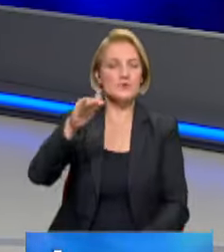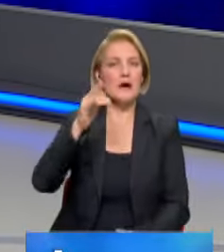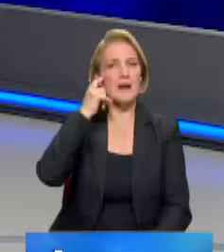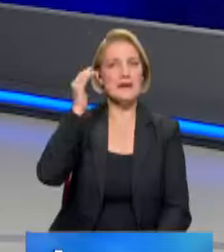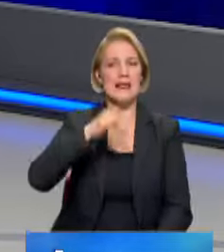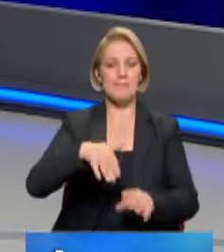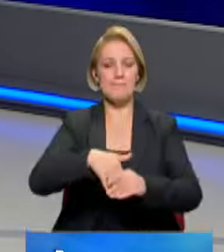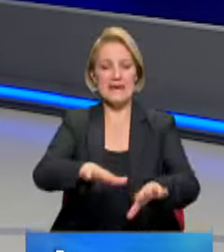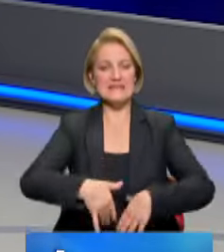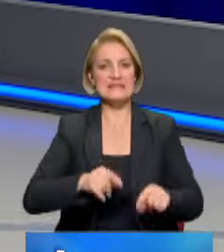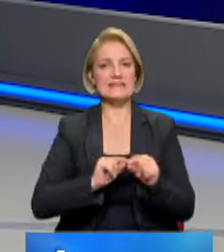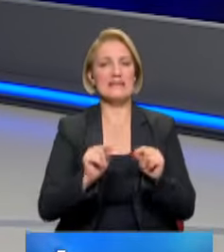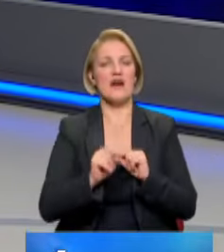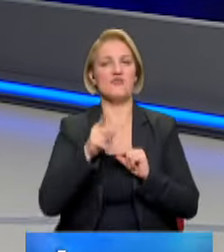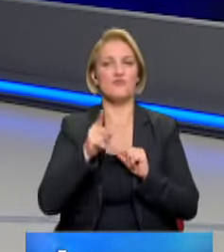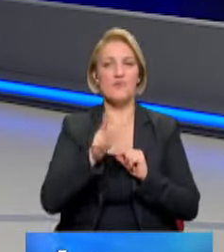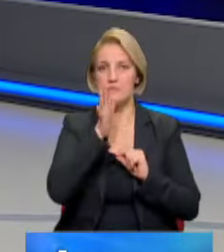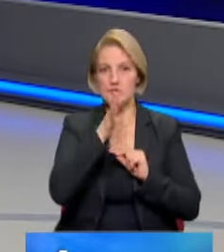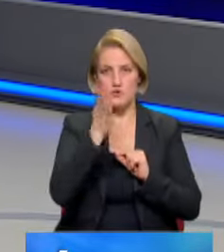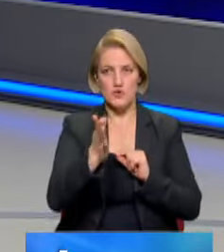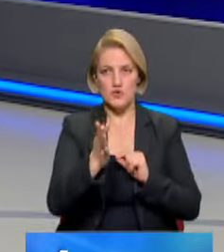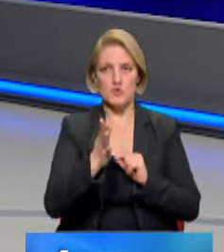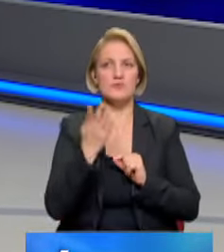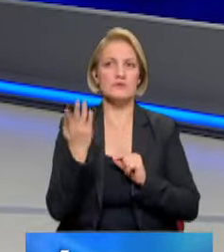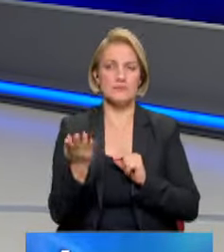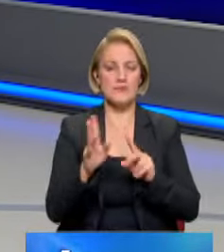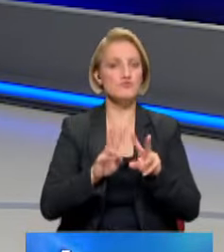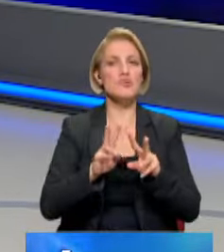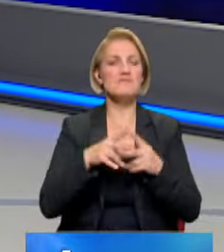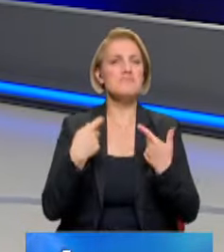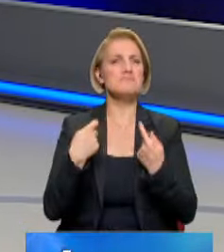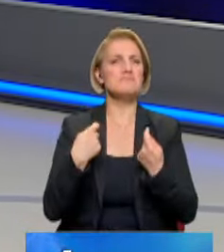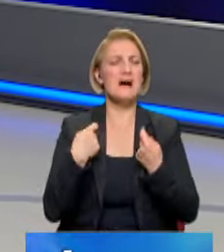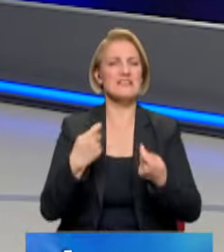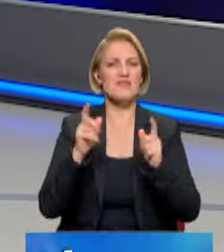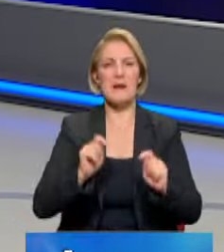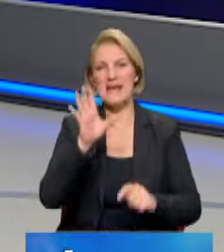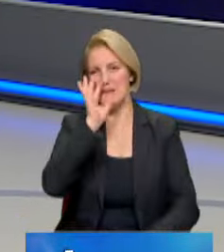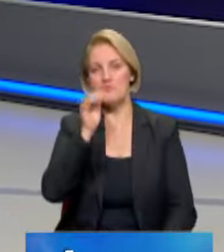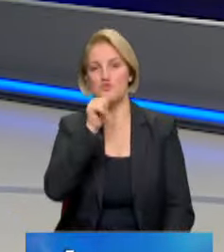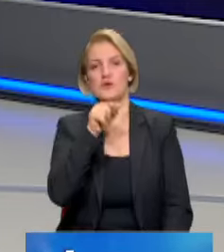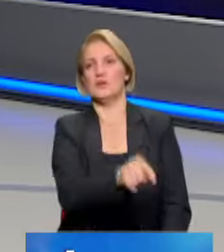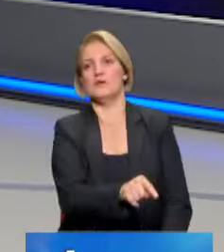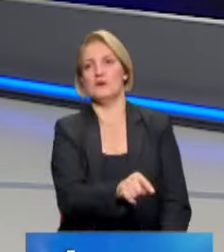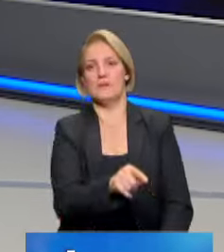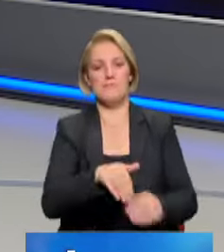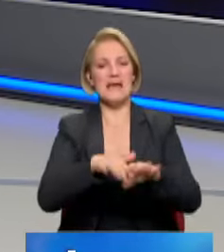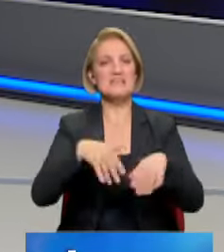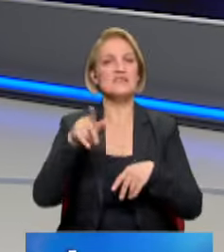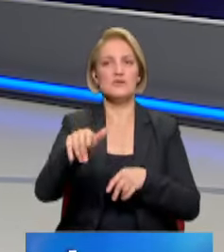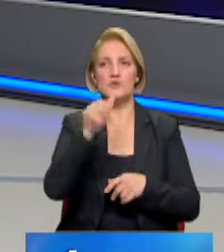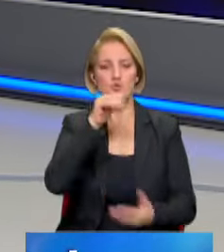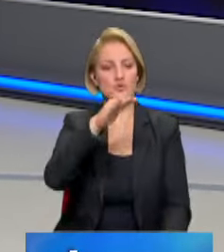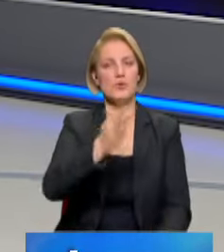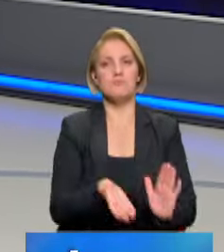şu geliyor. Meclisin tasarrufu. Meclis biliyorsunuz müstifi bulmuştu. Müstif kimdi meclise göre? Damacana suydu. Meclis damacana